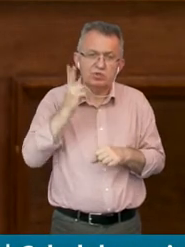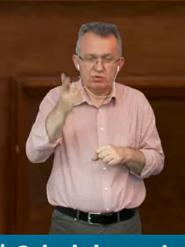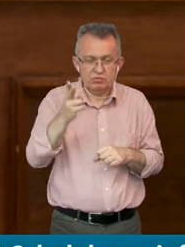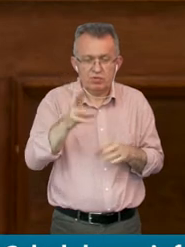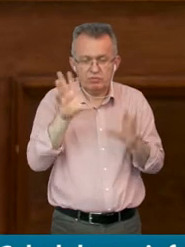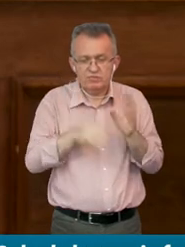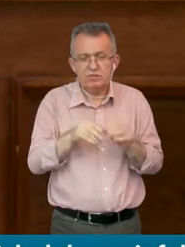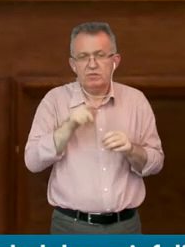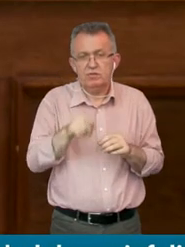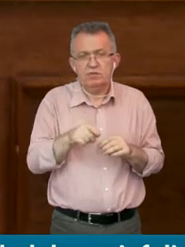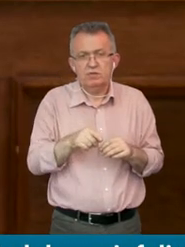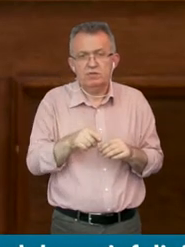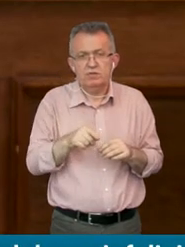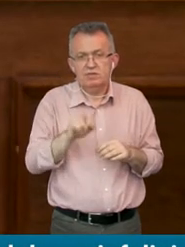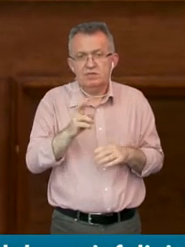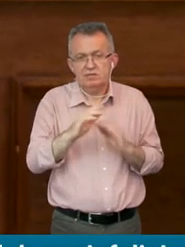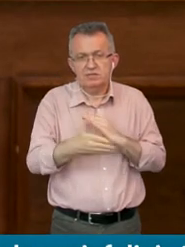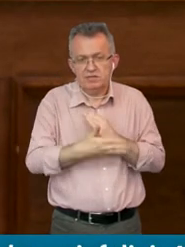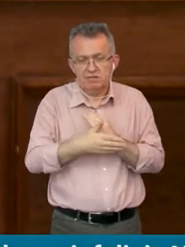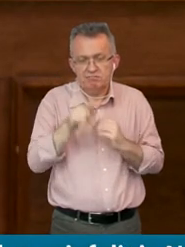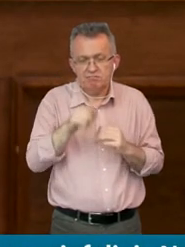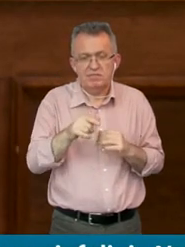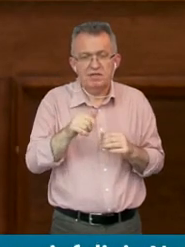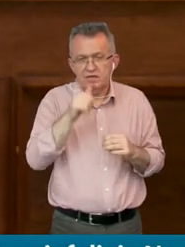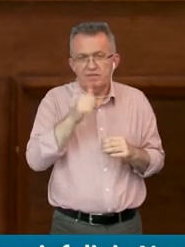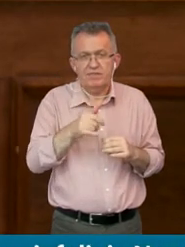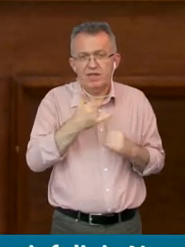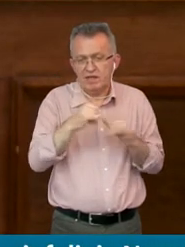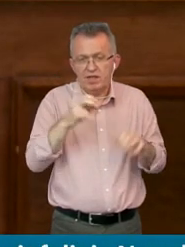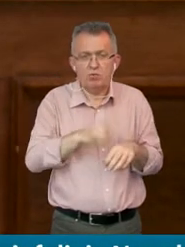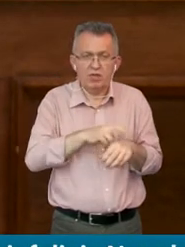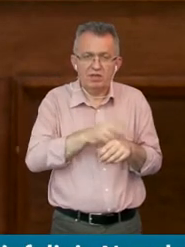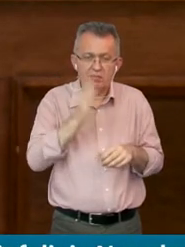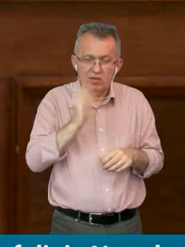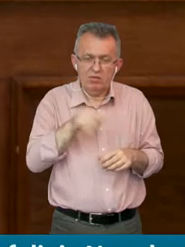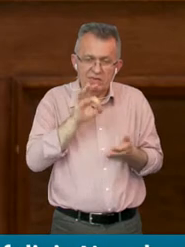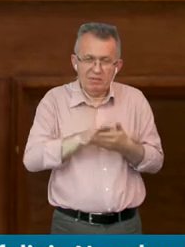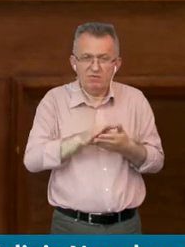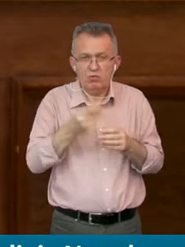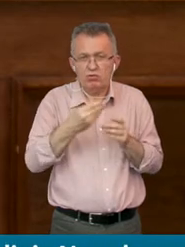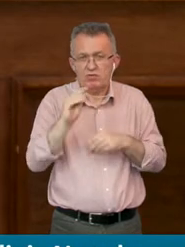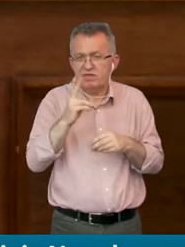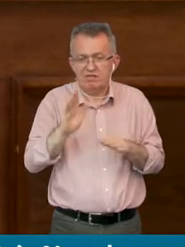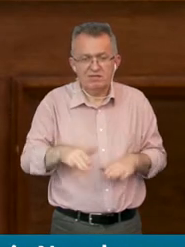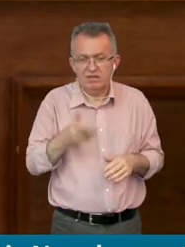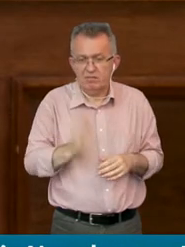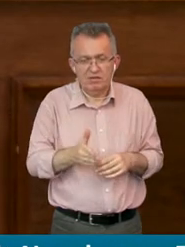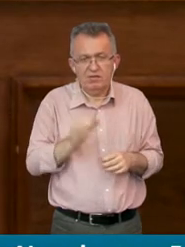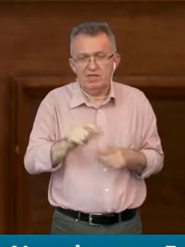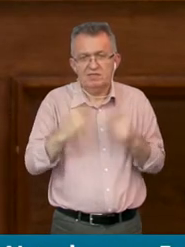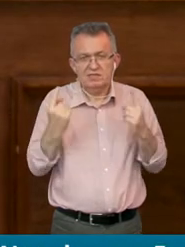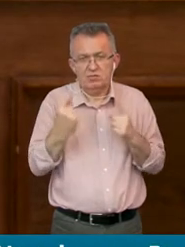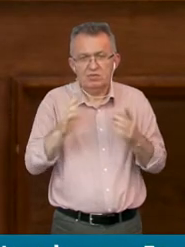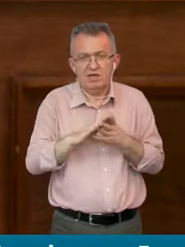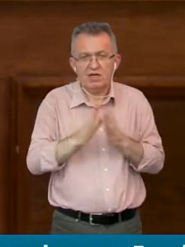budżetu obywatelskiego z zasady już na starcie, a wiemy, że inne projekty też będą z całą pewnością droższe, nie tańsze. Taka jest dziś sytuacja w ogóle